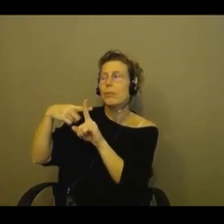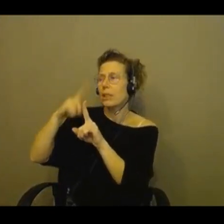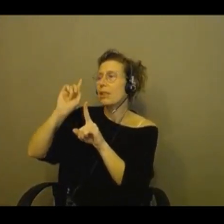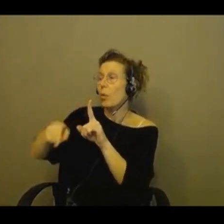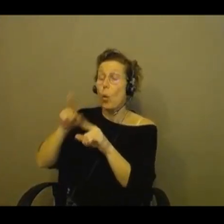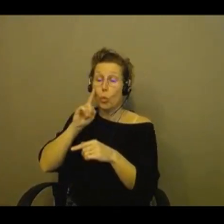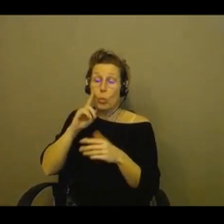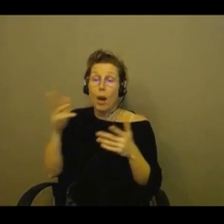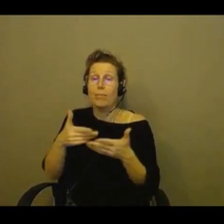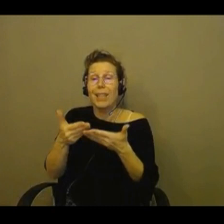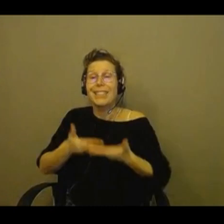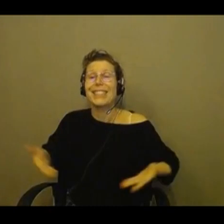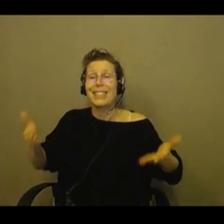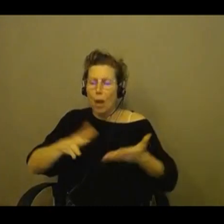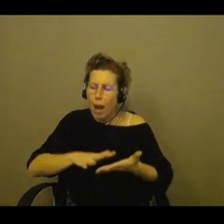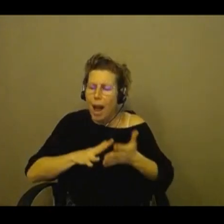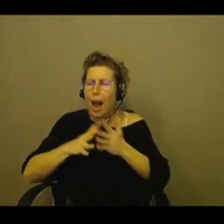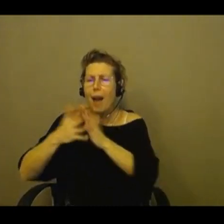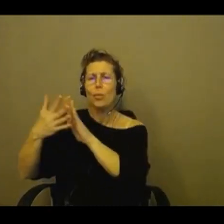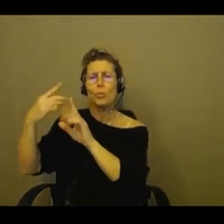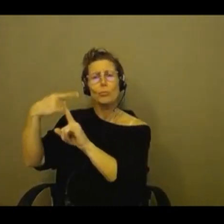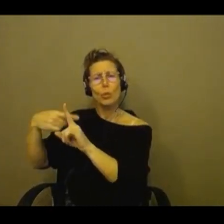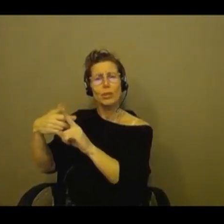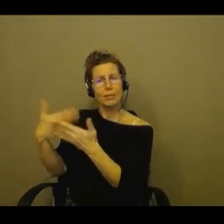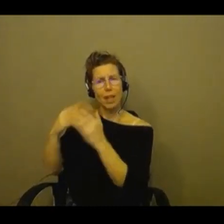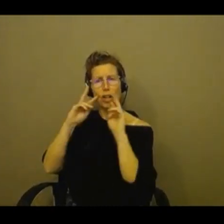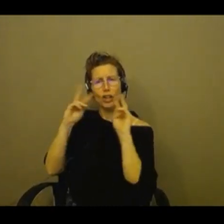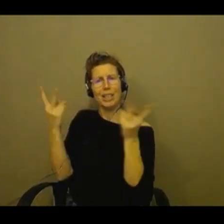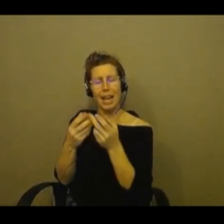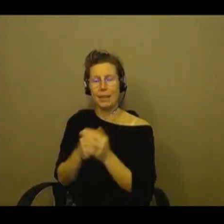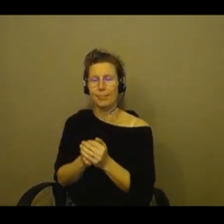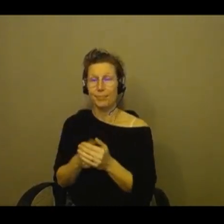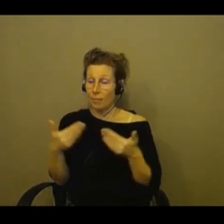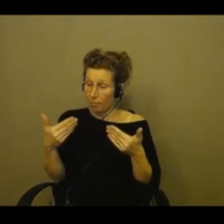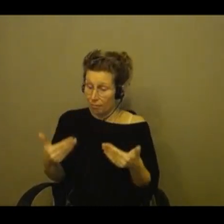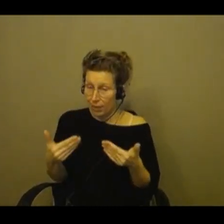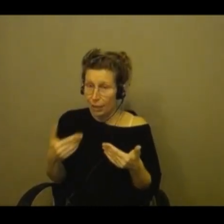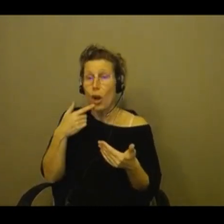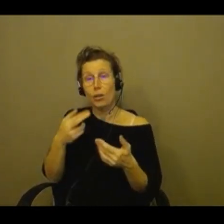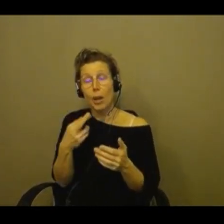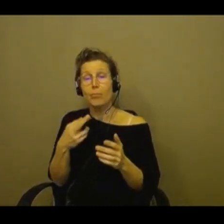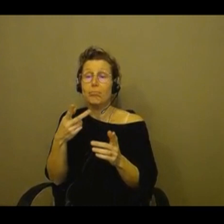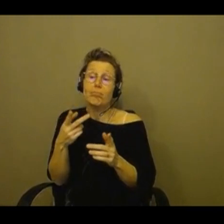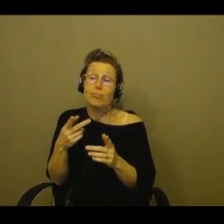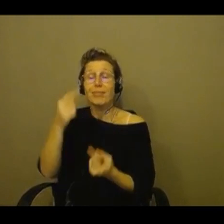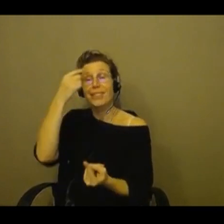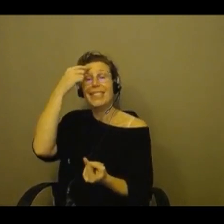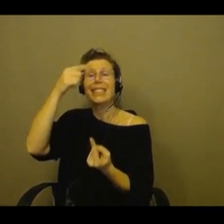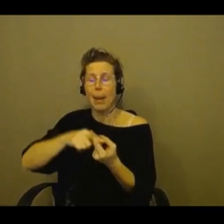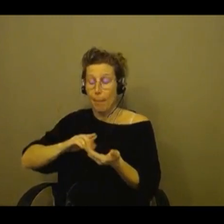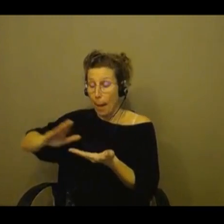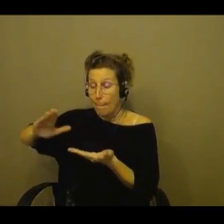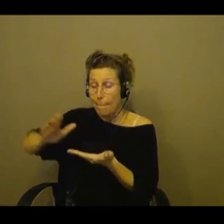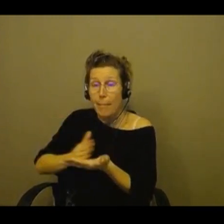Et tout de suite, donc, pour revenir à la préparation et à la réservation des voyages, puisque c'est ce qui nous occupe